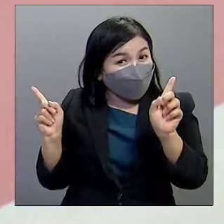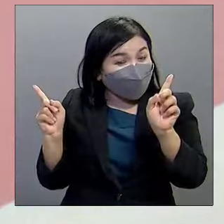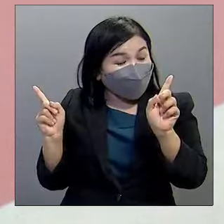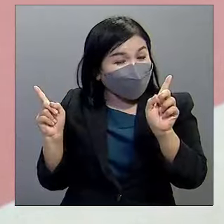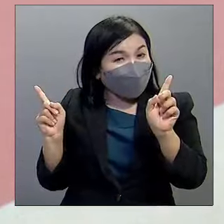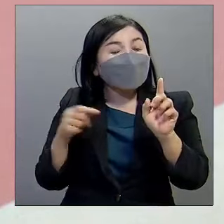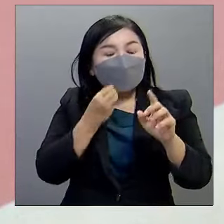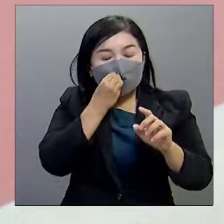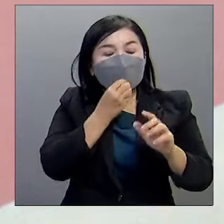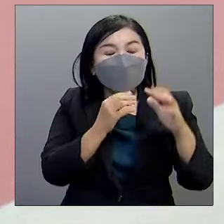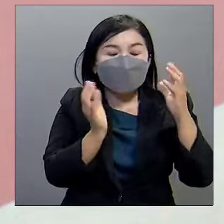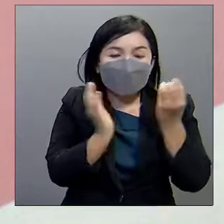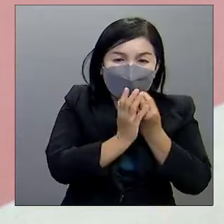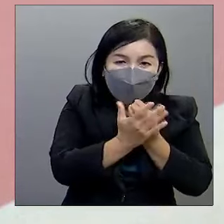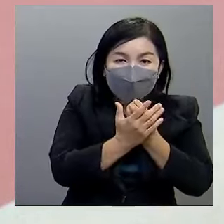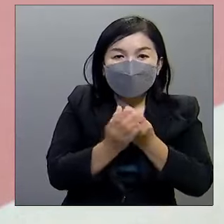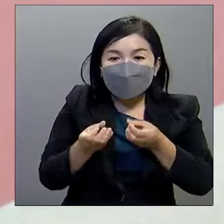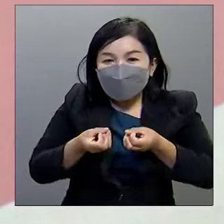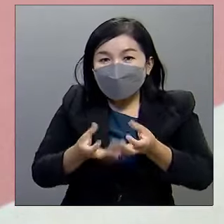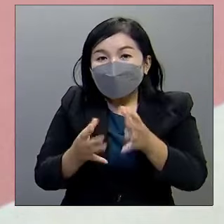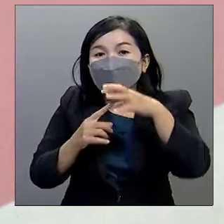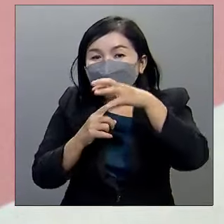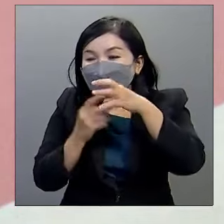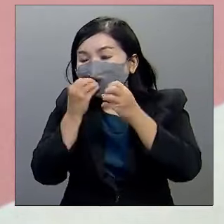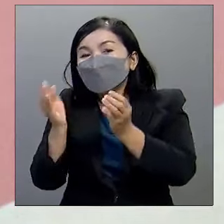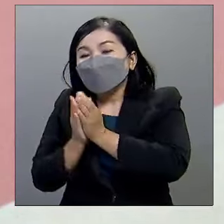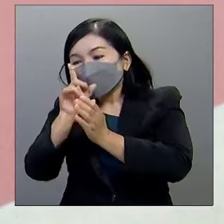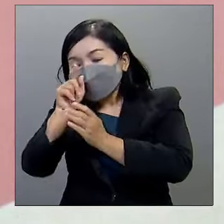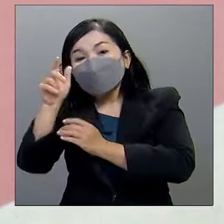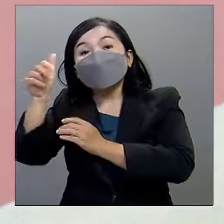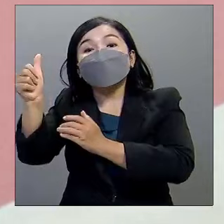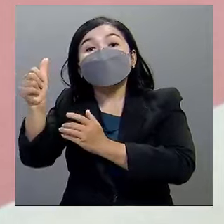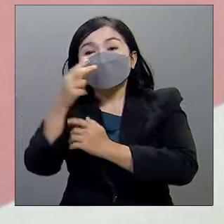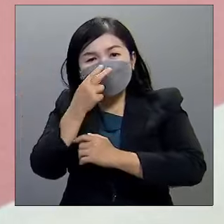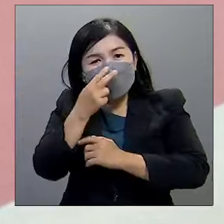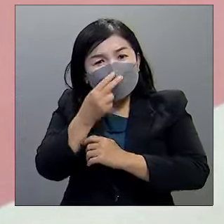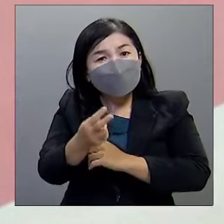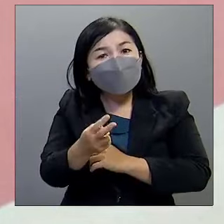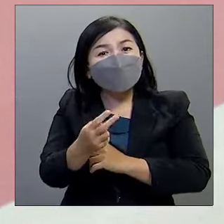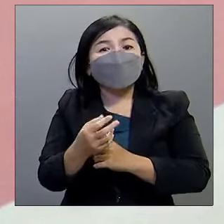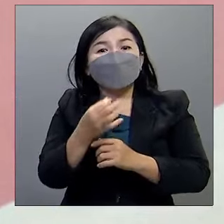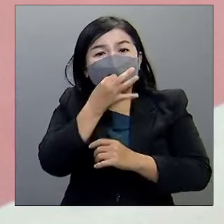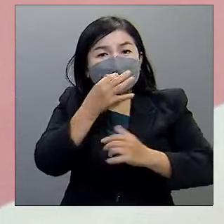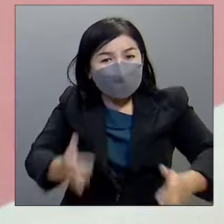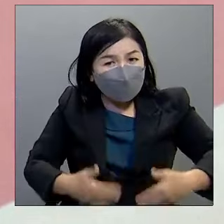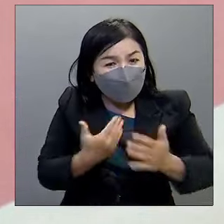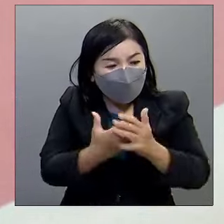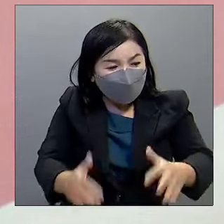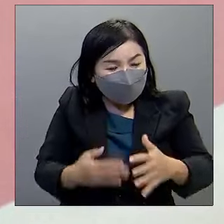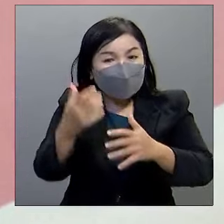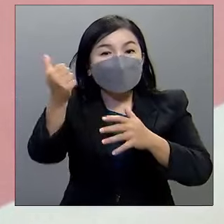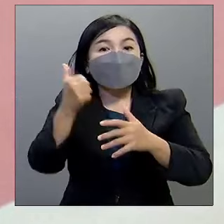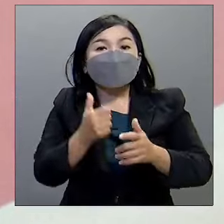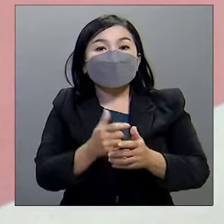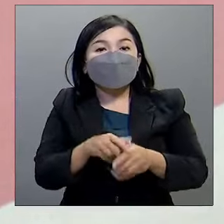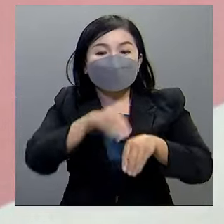ใช่มันไม่เหมือนกันนะครับแต่วันนี้จะพาไปดูไม่ใช่เมนูครับพาไปดูการทำรายได้แบบไม่มีที่สิ้นสุดนะครับเขาบอกว่ารายได้ในการปลูกเห็ดหรือท